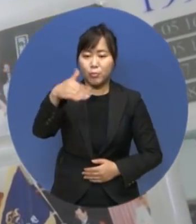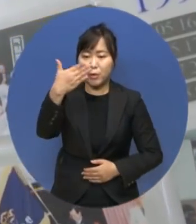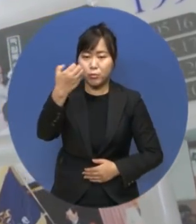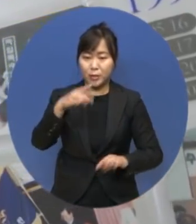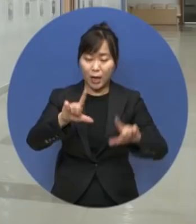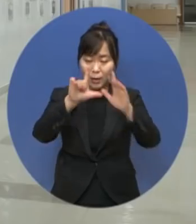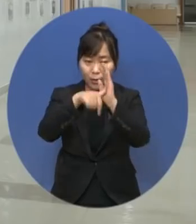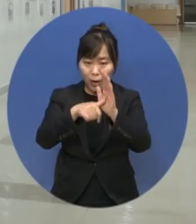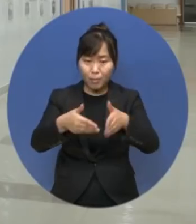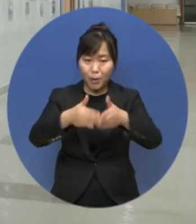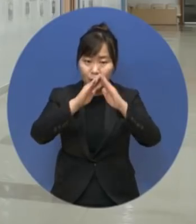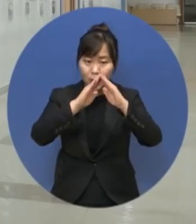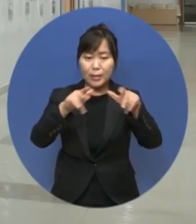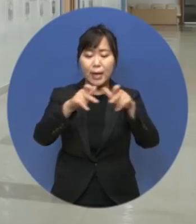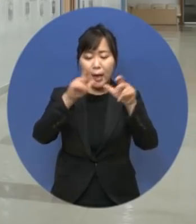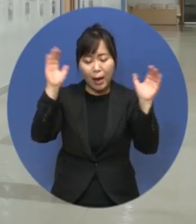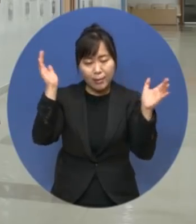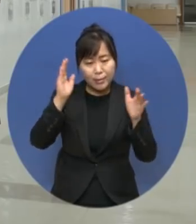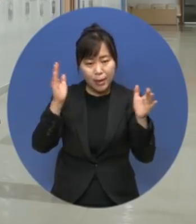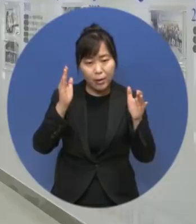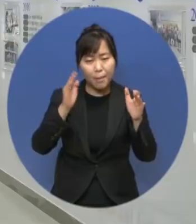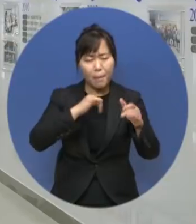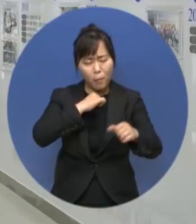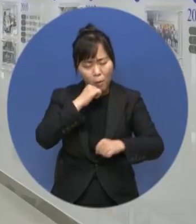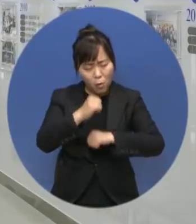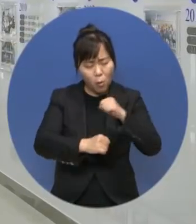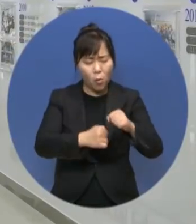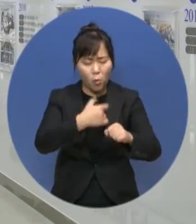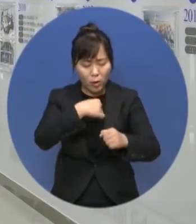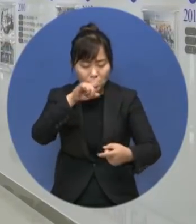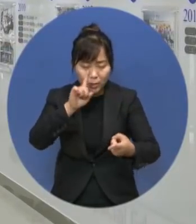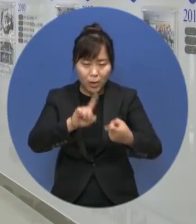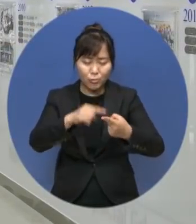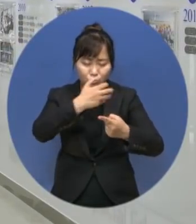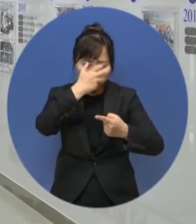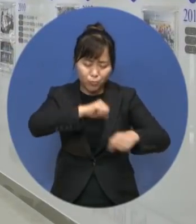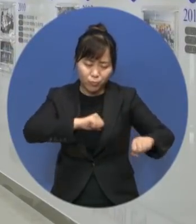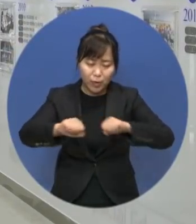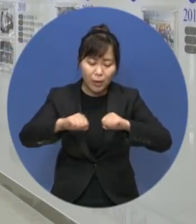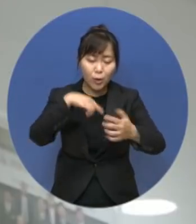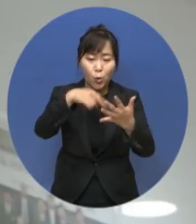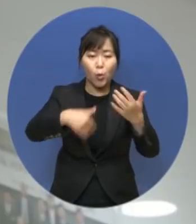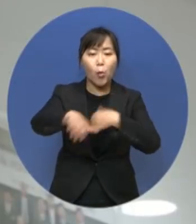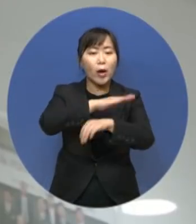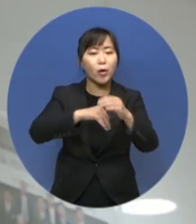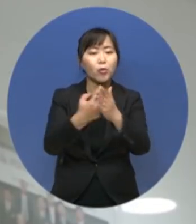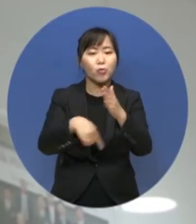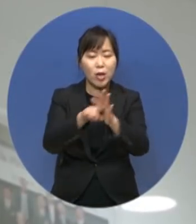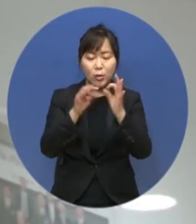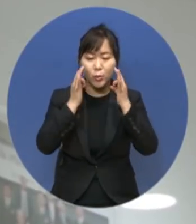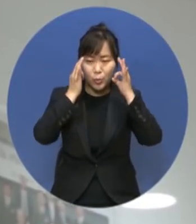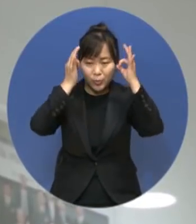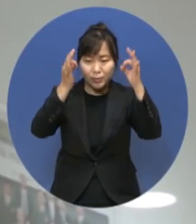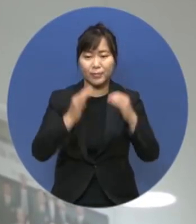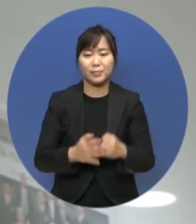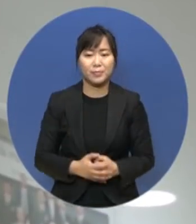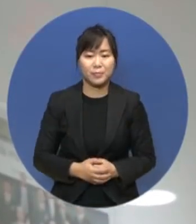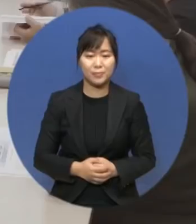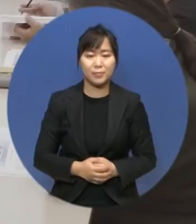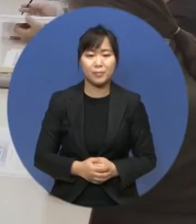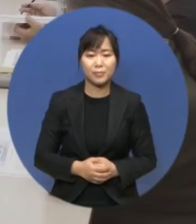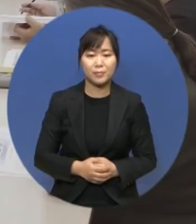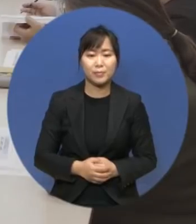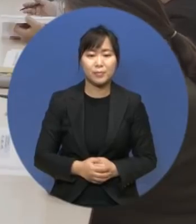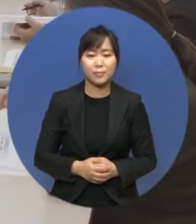1994년 개원 이래 장애 학생이 마음껏 꿈을 펼칠 수 있는 교육 환경을 만들기 위해 노력해왔습니다.